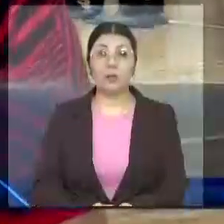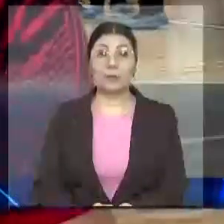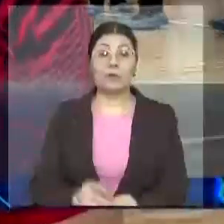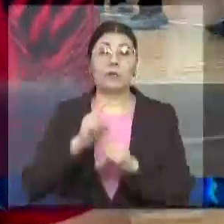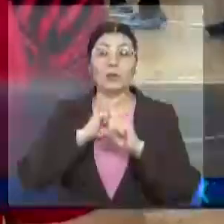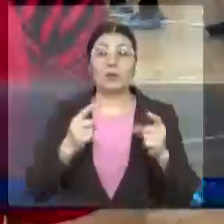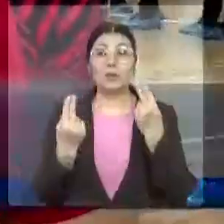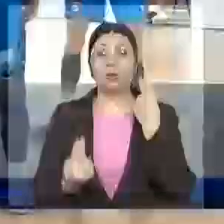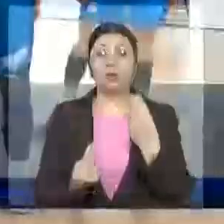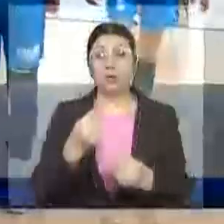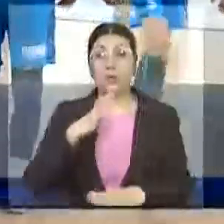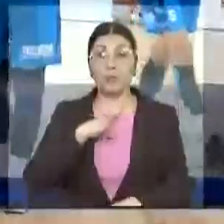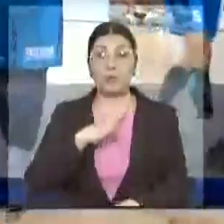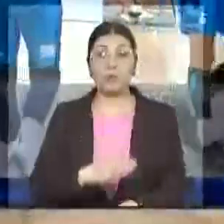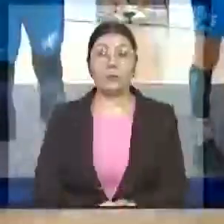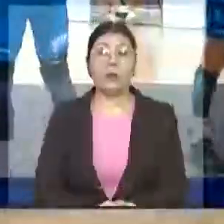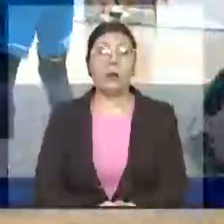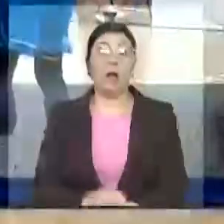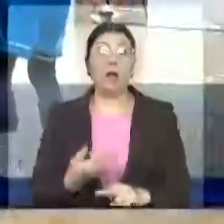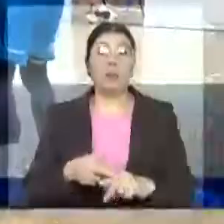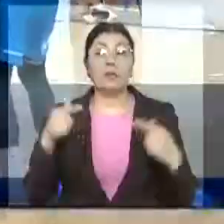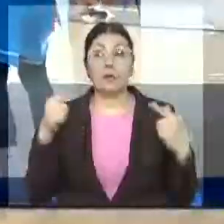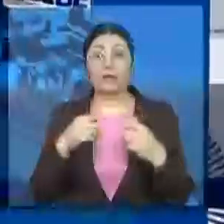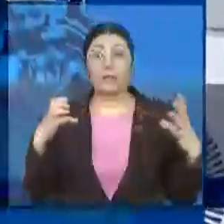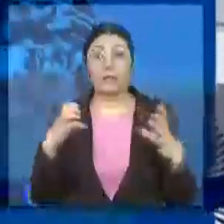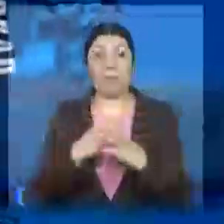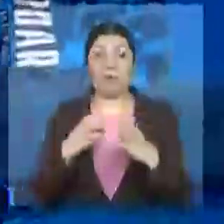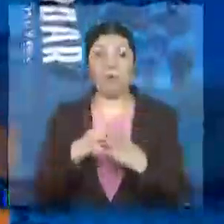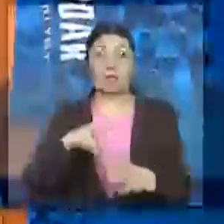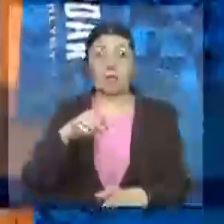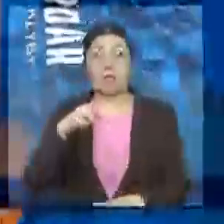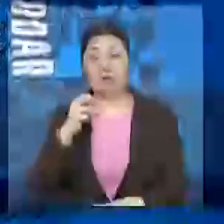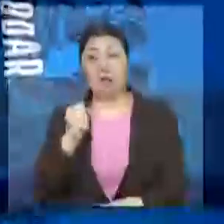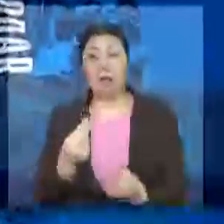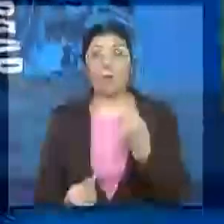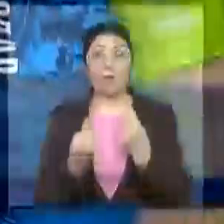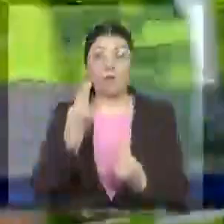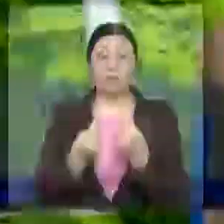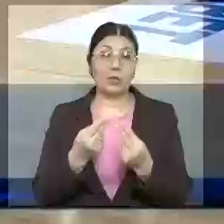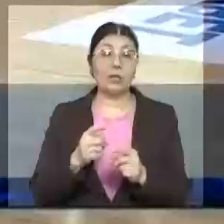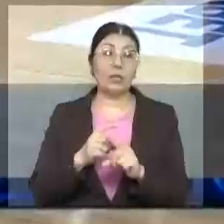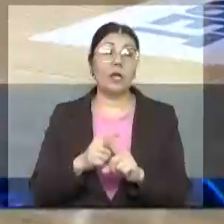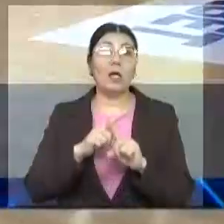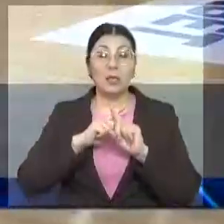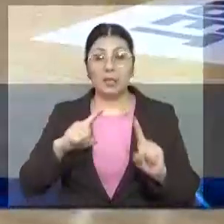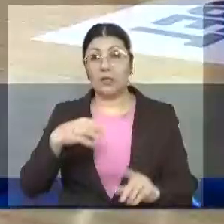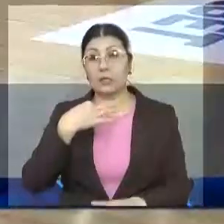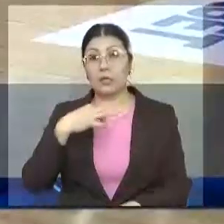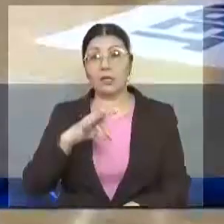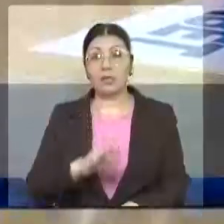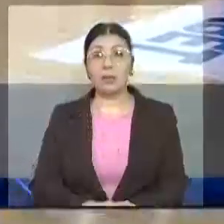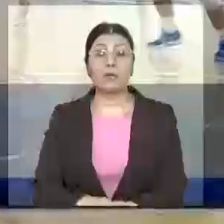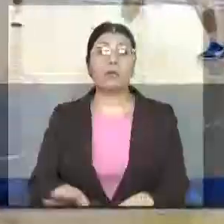ойын көрсетті ғой біздің балдар. Ал павлодарлықтар ұлттық лиганың ойындарындағы әрбір жеңістің орны айрықша екенін атап айтты.